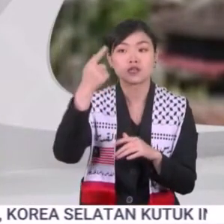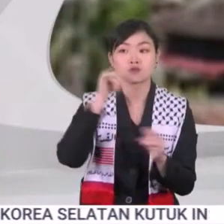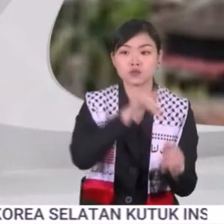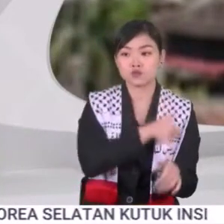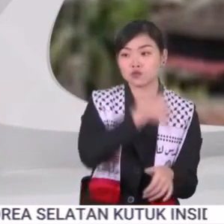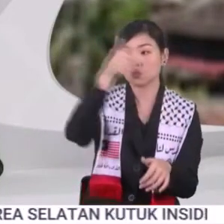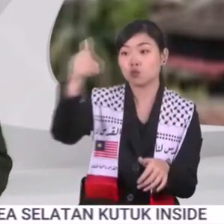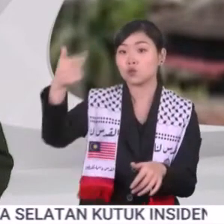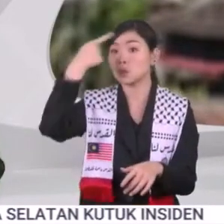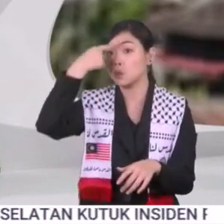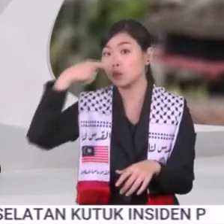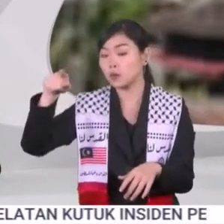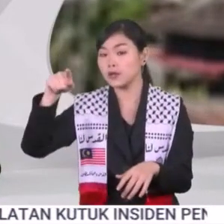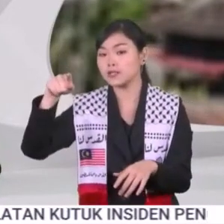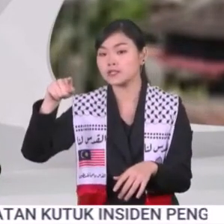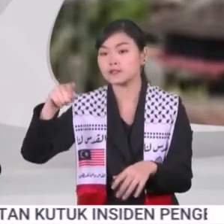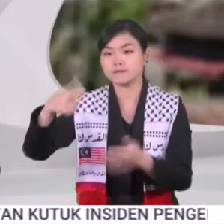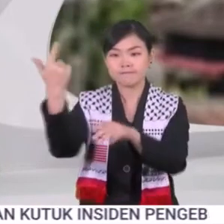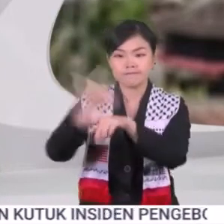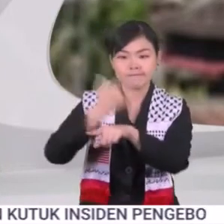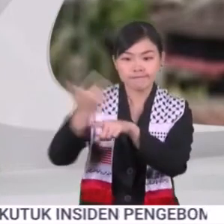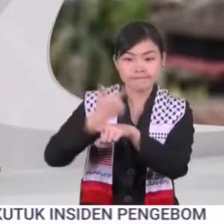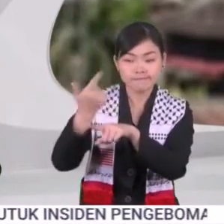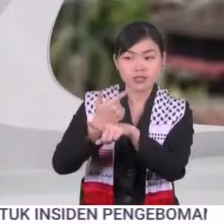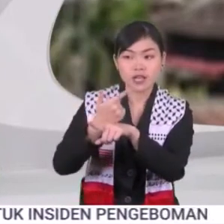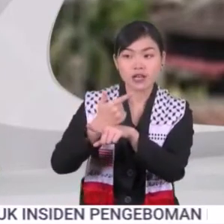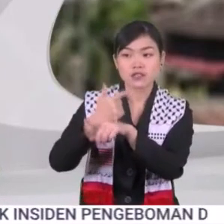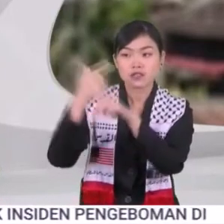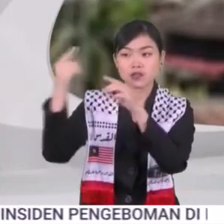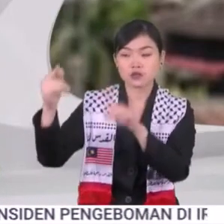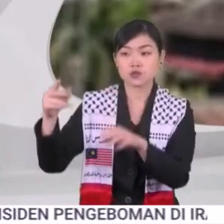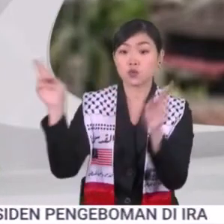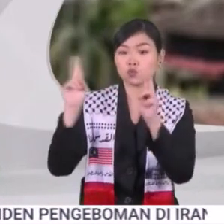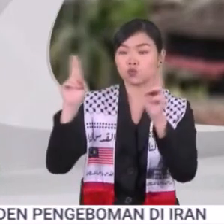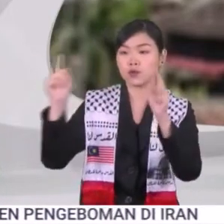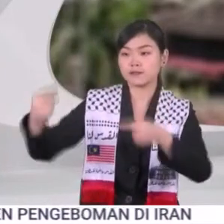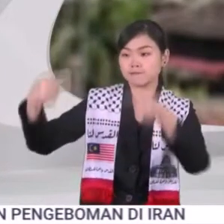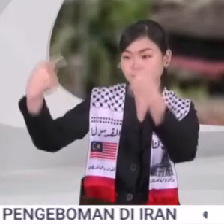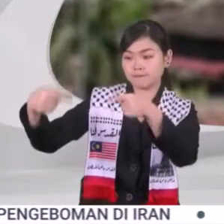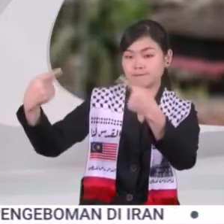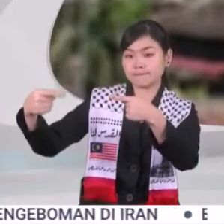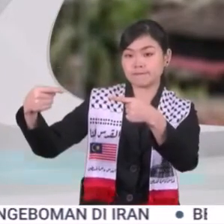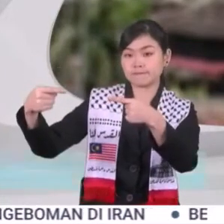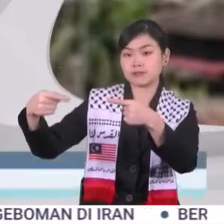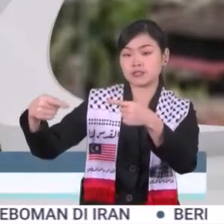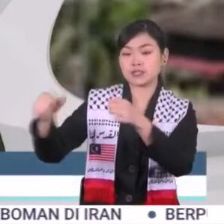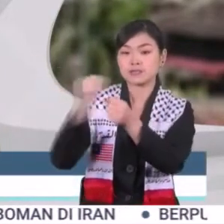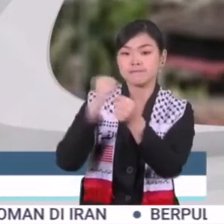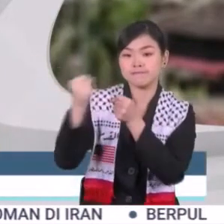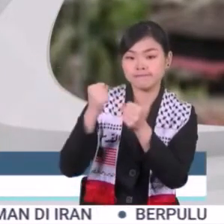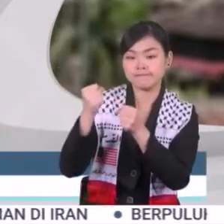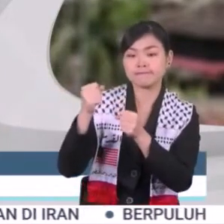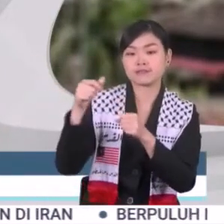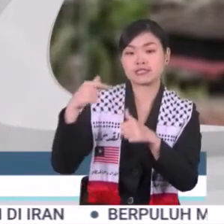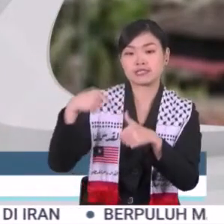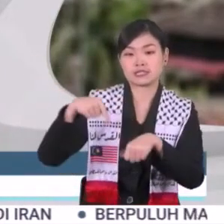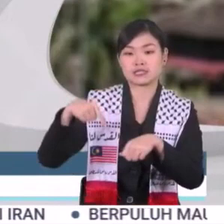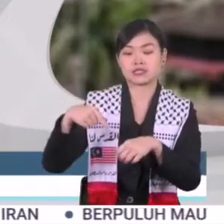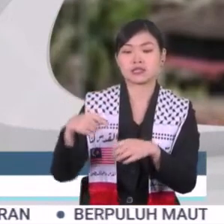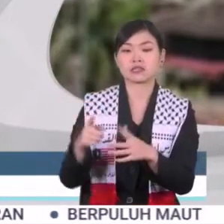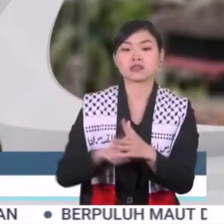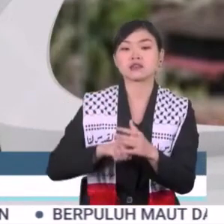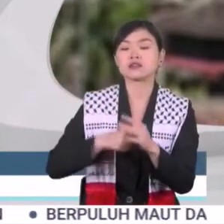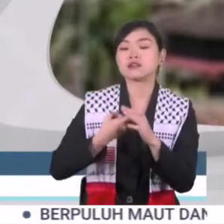Thailand hari ini bagi menjalani latihan intensif menghadapi kejohanan one Championship lumpini 17 Februari ini peniju asal